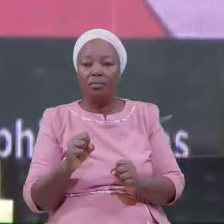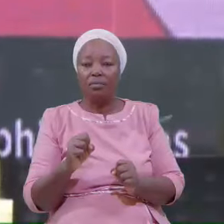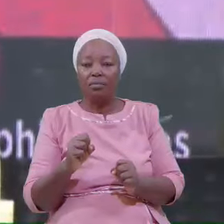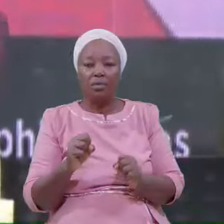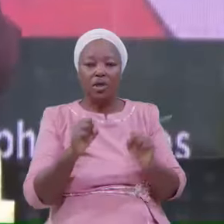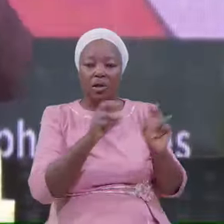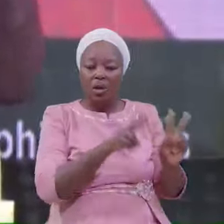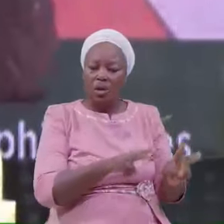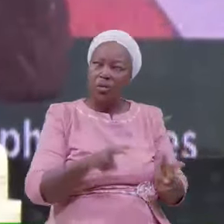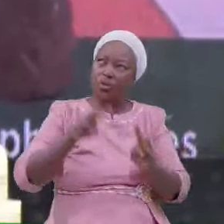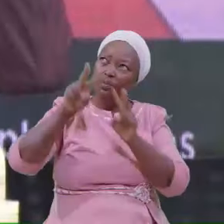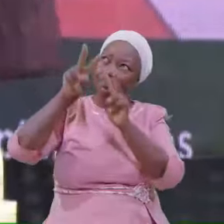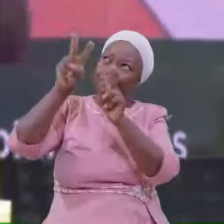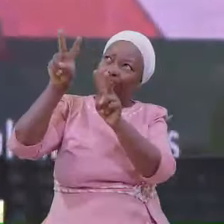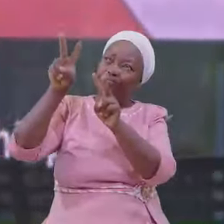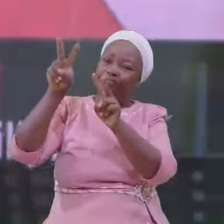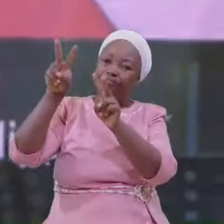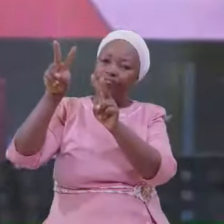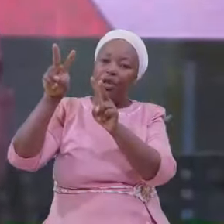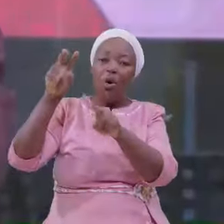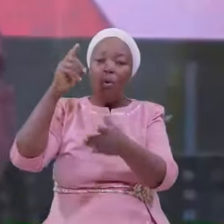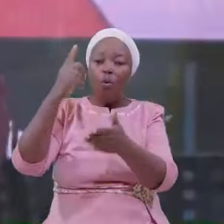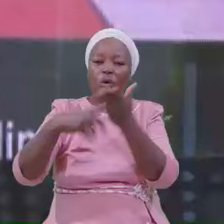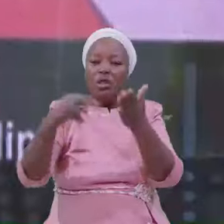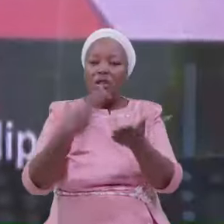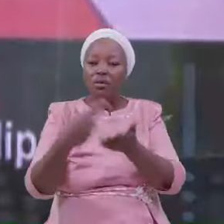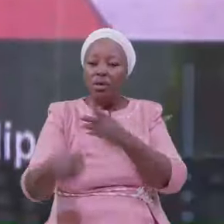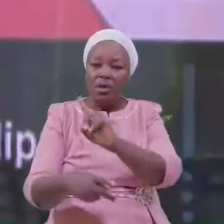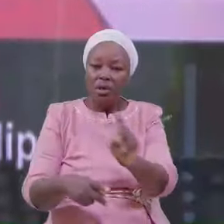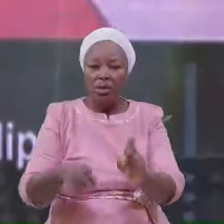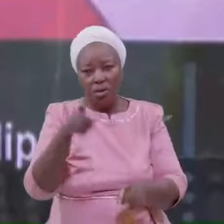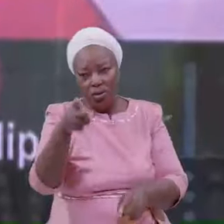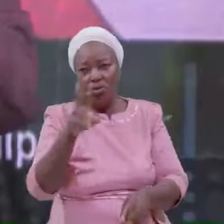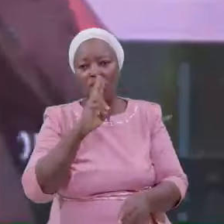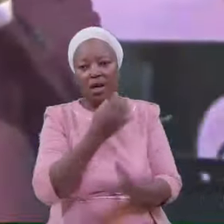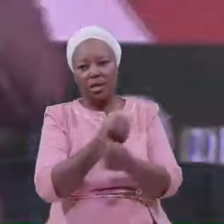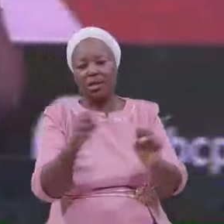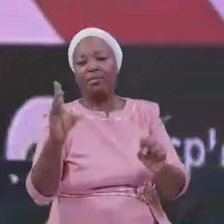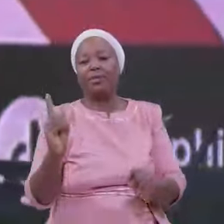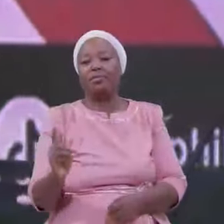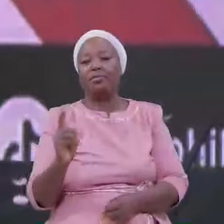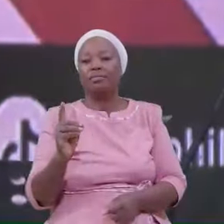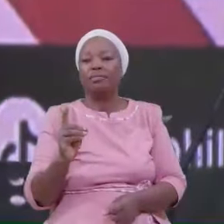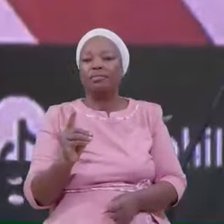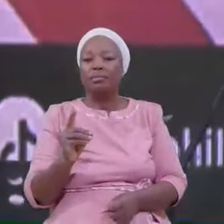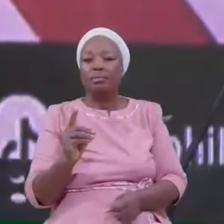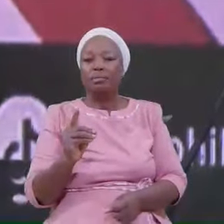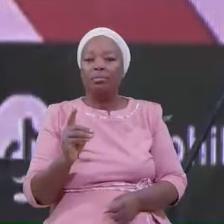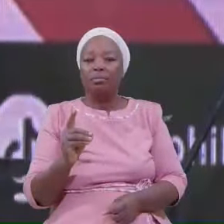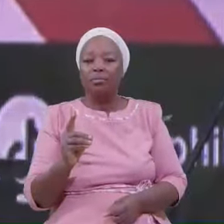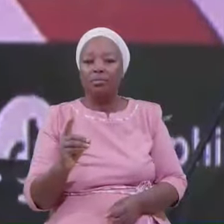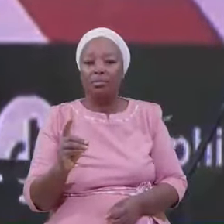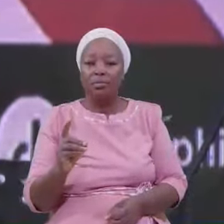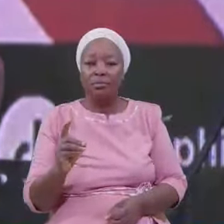unto me. What's the result? You're saved. Tumingin ka sa akin at ang resulta and ay kaligtasan. All